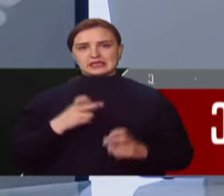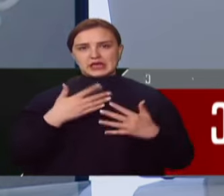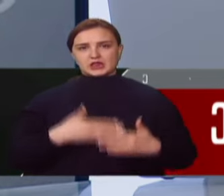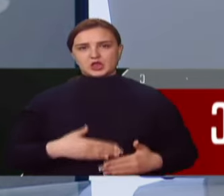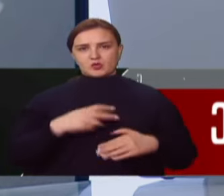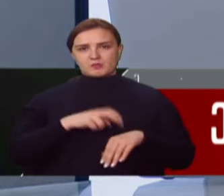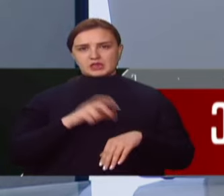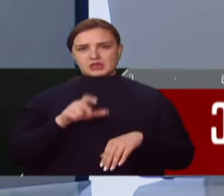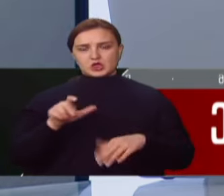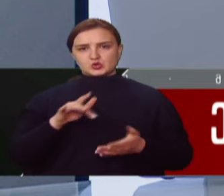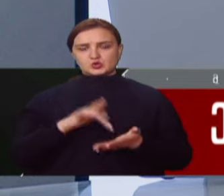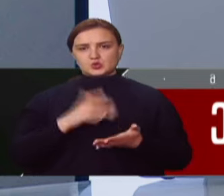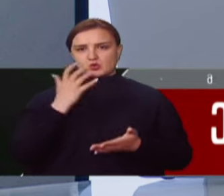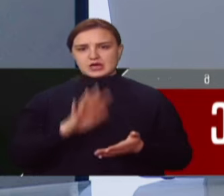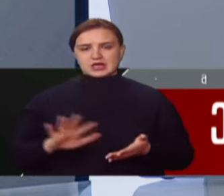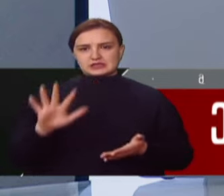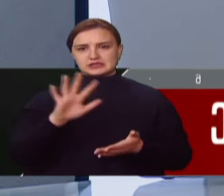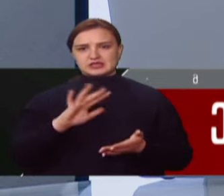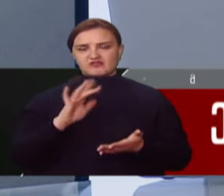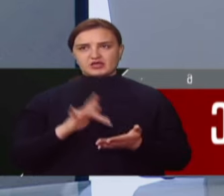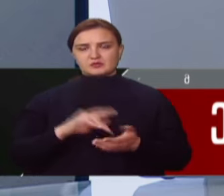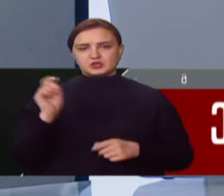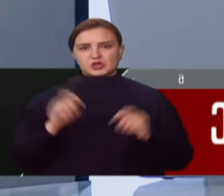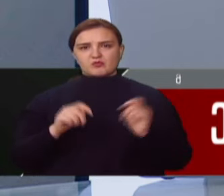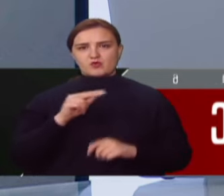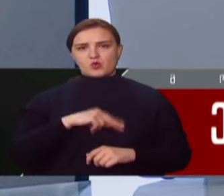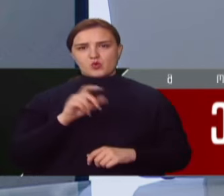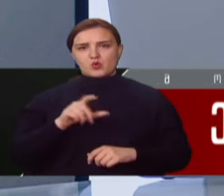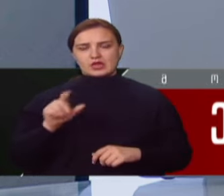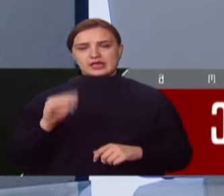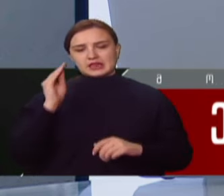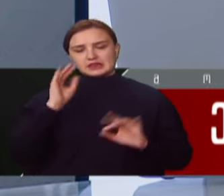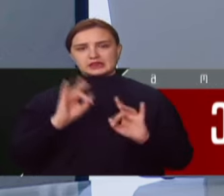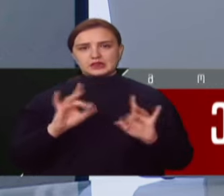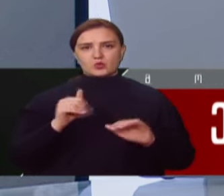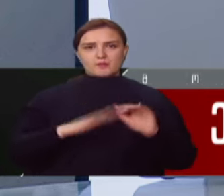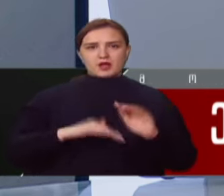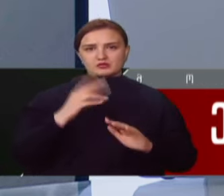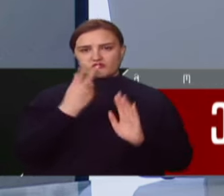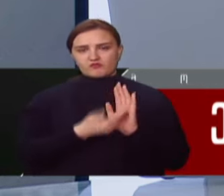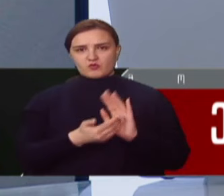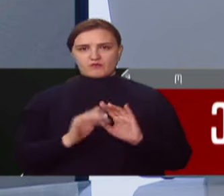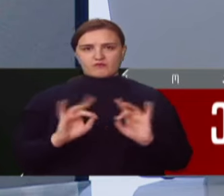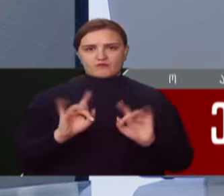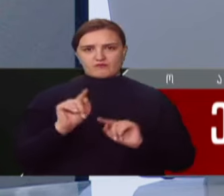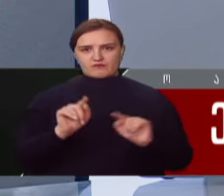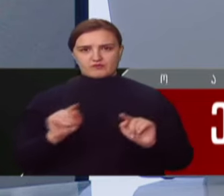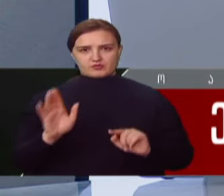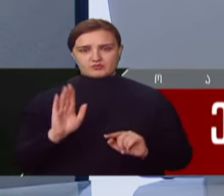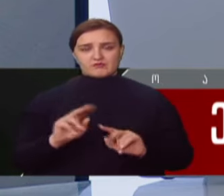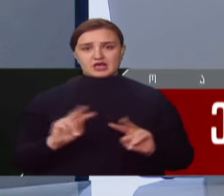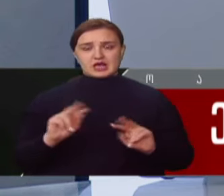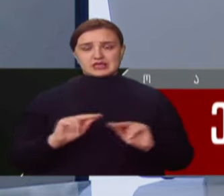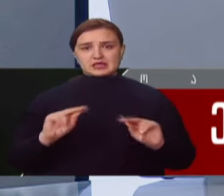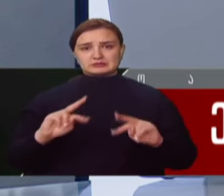რადიოლოგიაში მედიკოსები შუა აზიისა და აღმოსავლეთ ევროპის ქვეყნებიდან ჩამოსულ კოლეგებს თეორიული და პრაქტიკული სწავლების კურს ჩაუტარებენ. გადამზადების